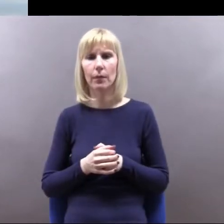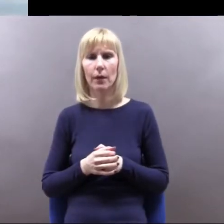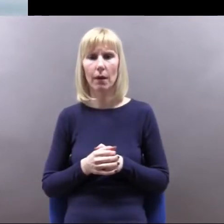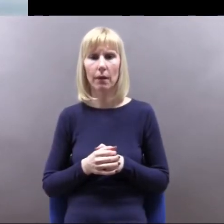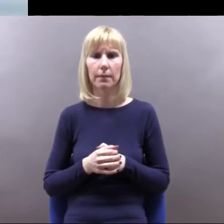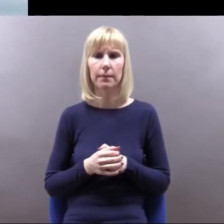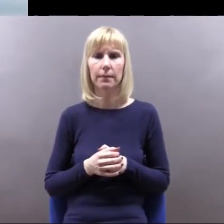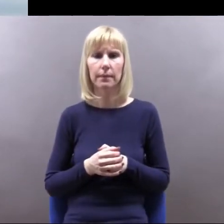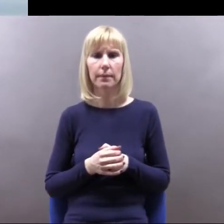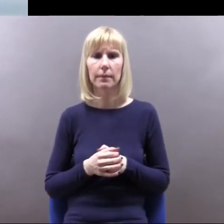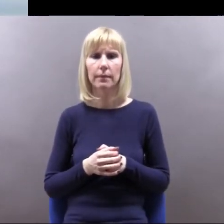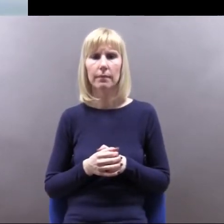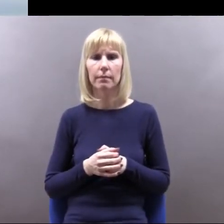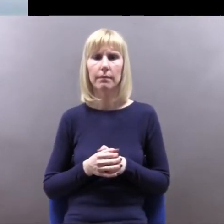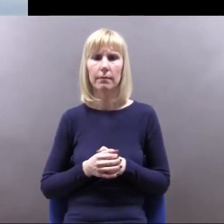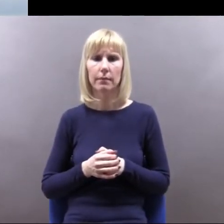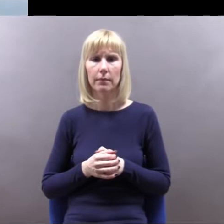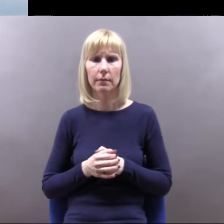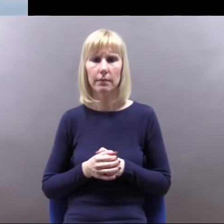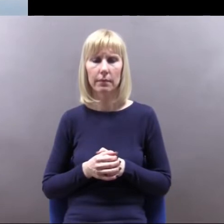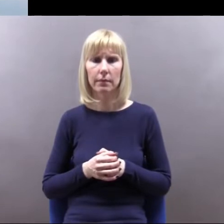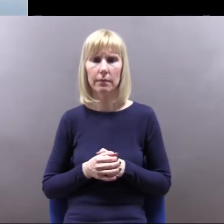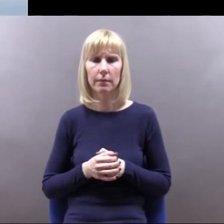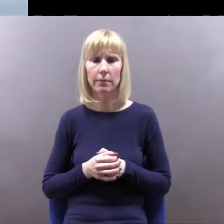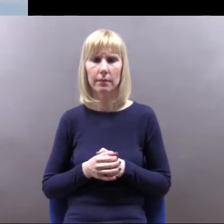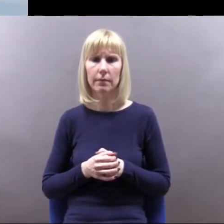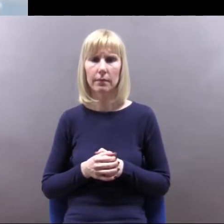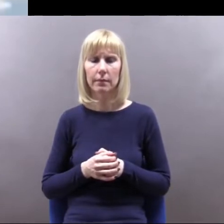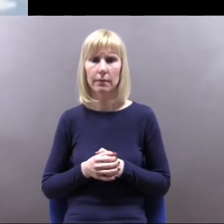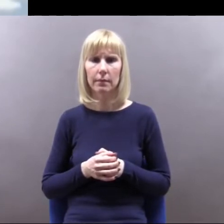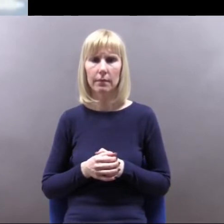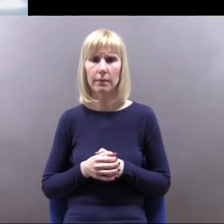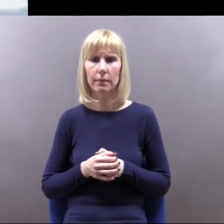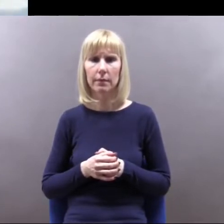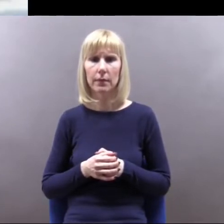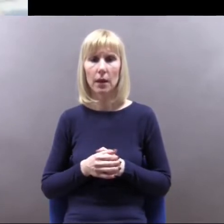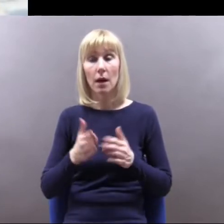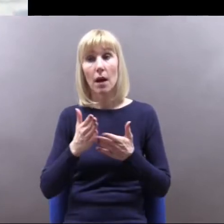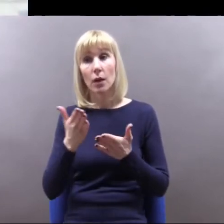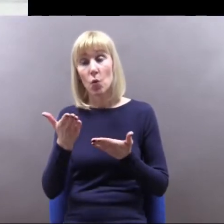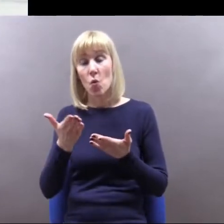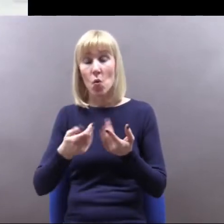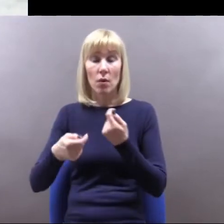Zresztą tutaj troszkę odwołam się do już takich bardziej